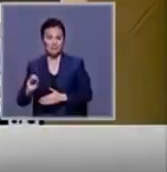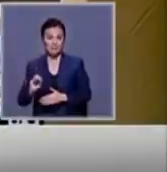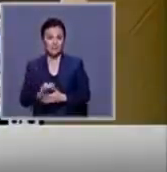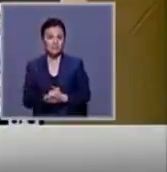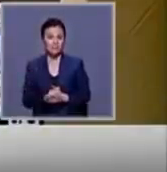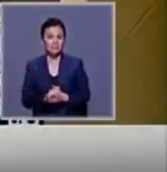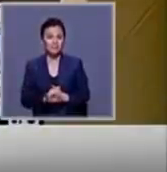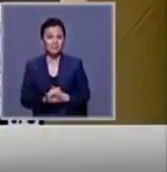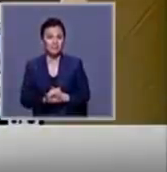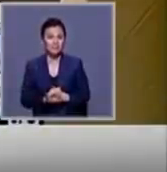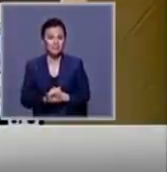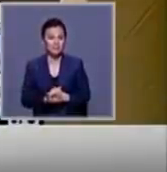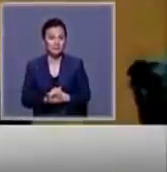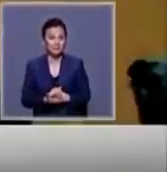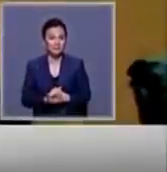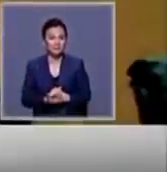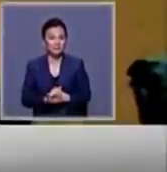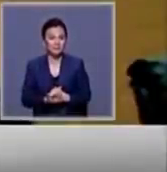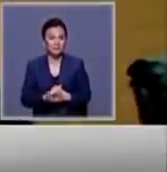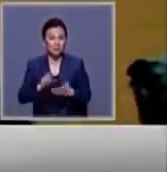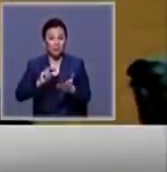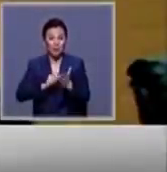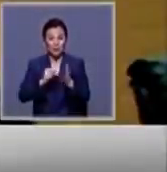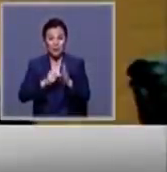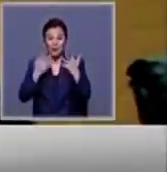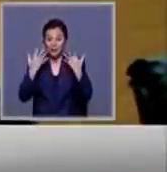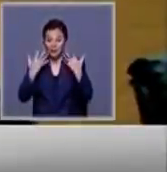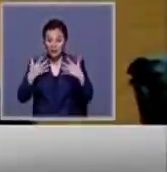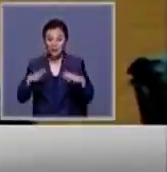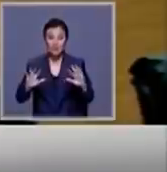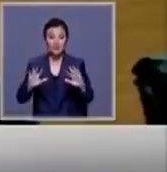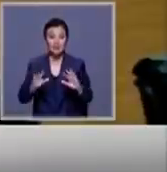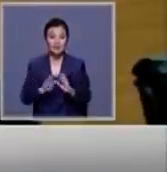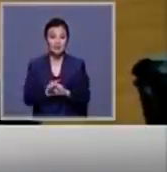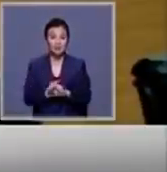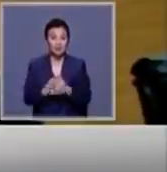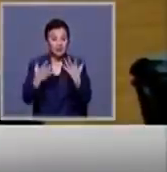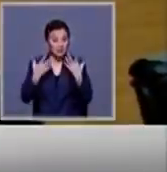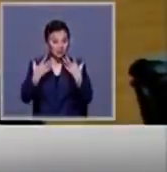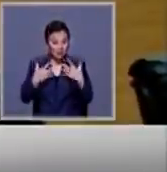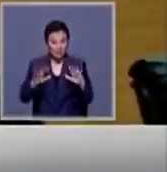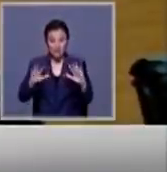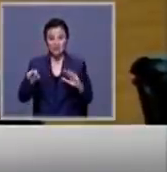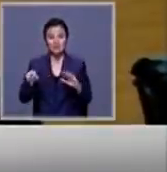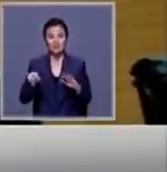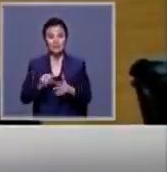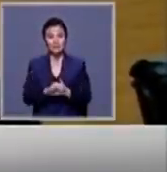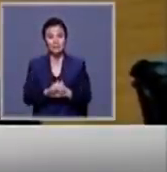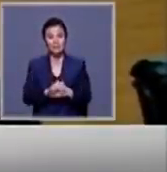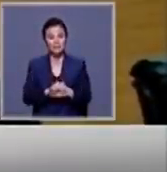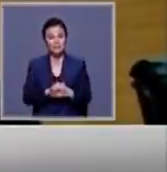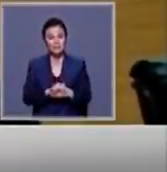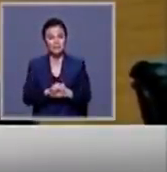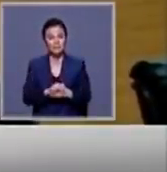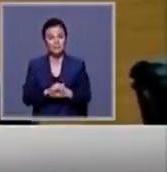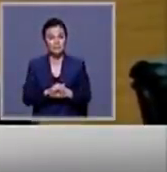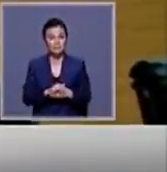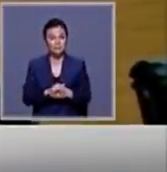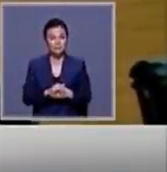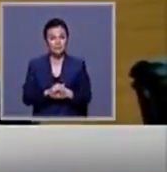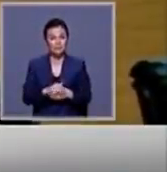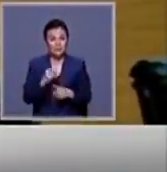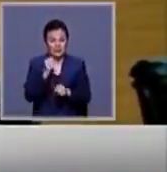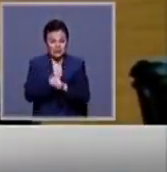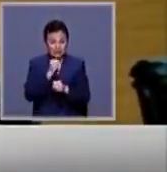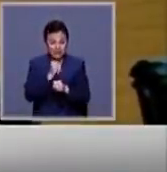นอันนี้ ใช่ ถือว่าเบ็ดเสร็จเป็นสิ้นสุดทุกกระบวนการ ทั้งหมดนี้เนี่ยนะฮะก็คือว่าจะต้องท